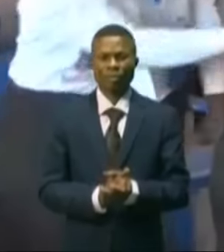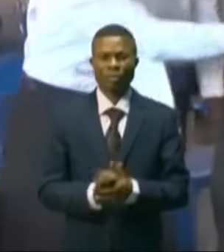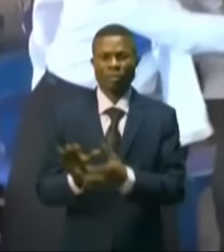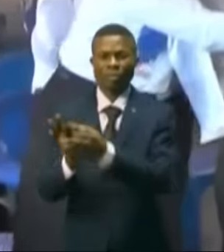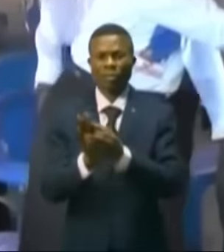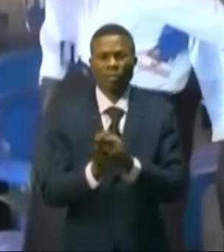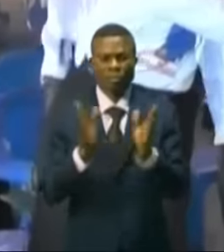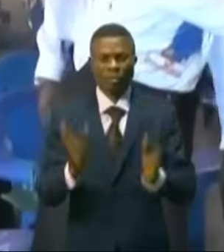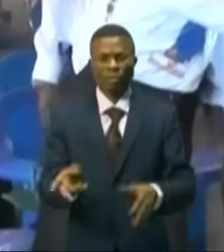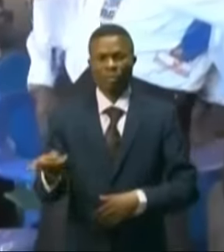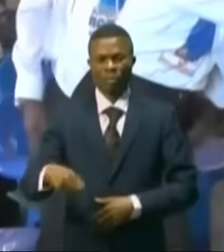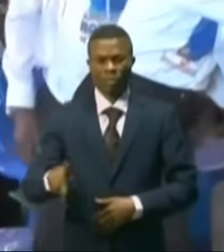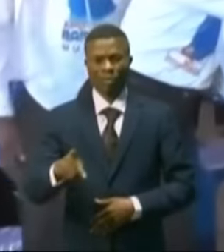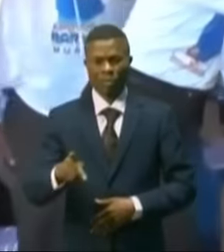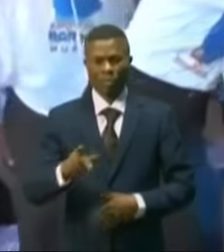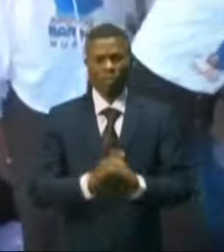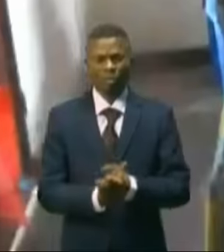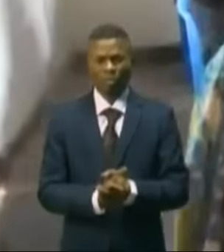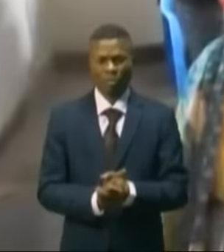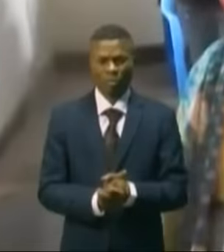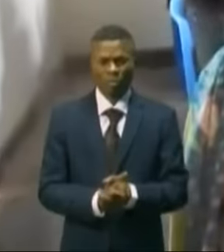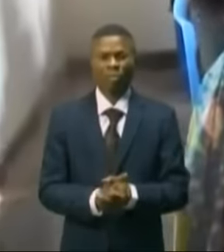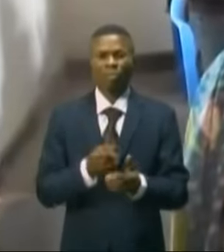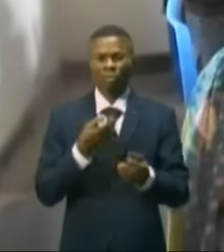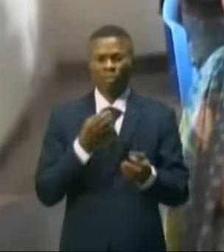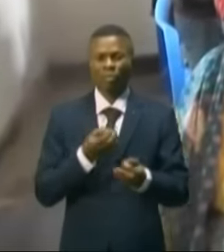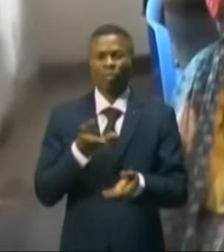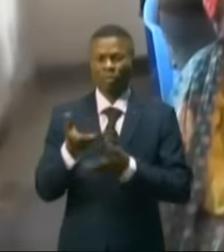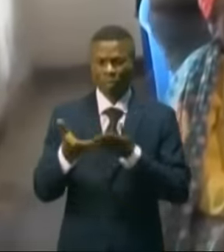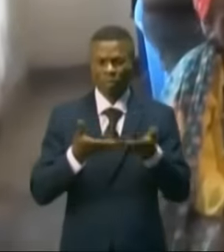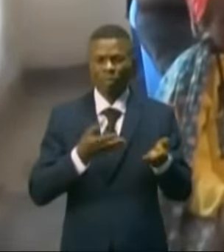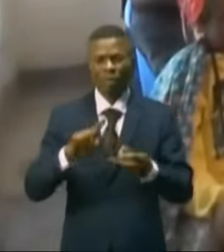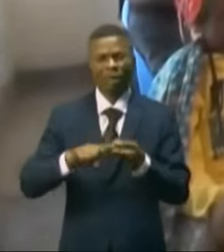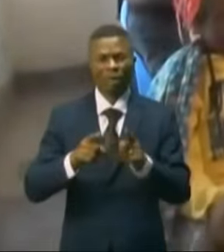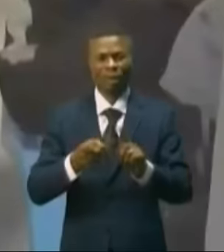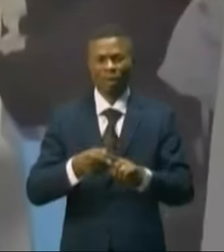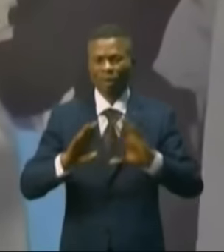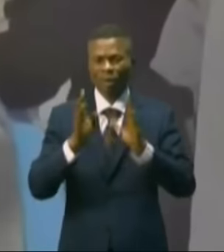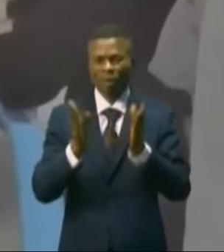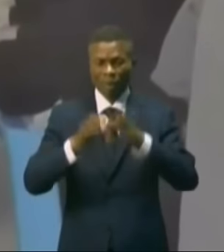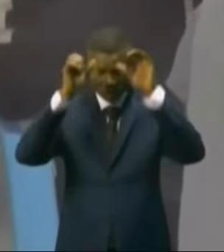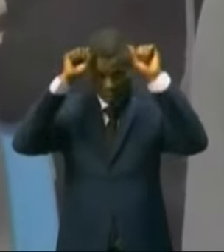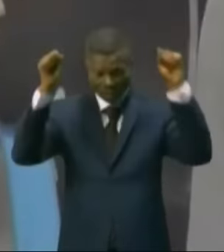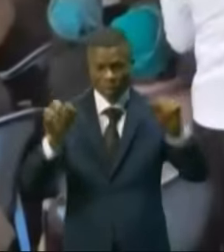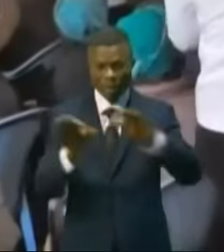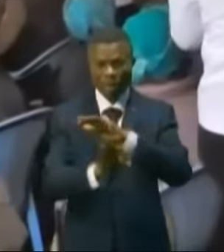coordonnateur provincial Grace Kitenge a quant à lui remercié ses camarades ainsi que le président fondateur.